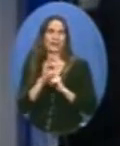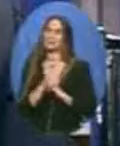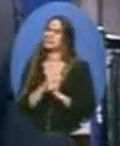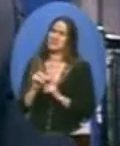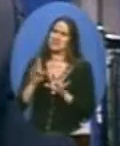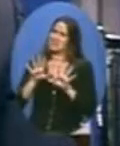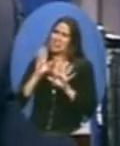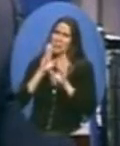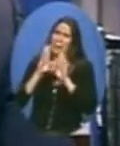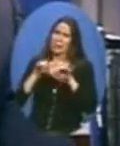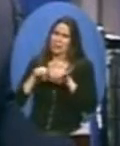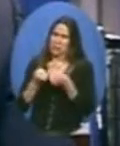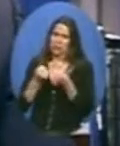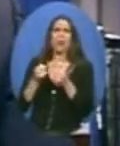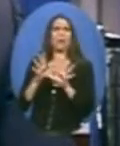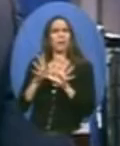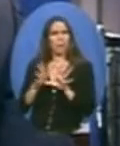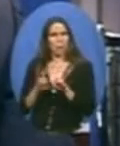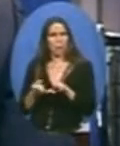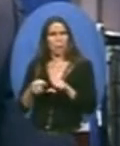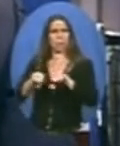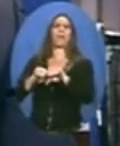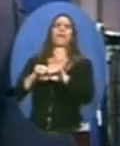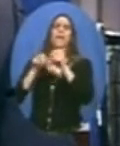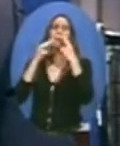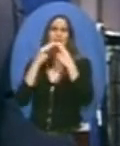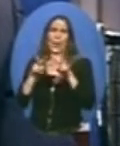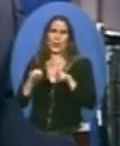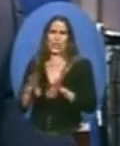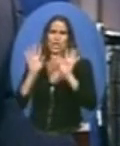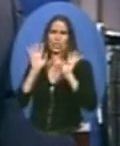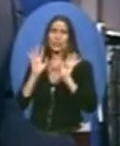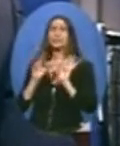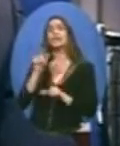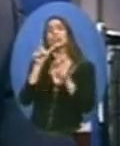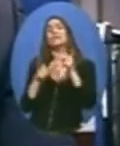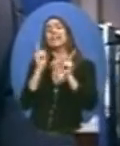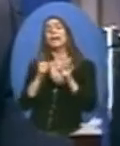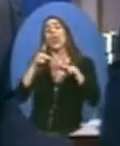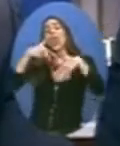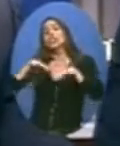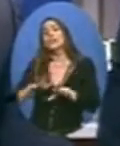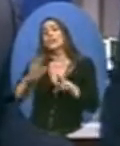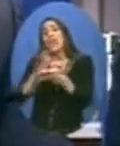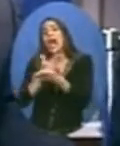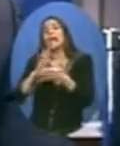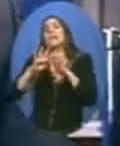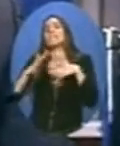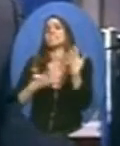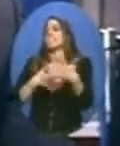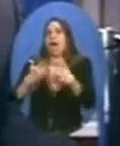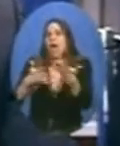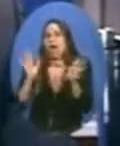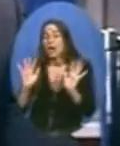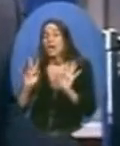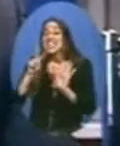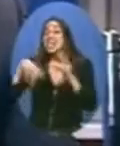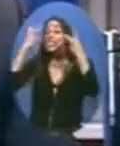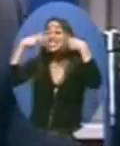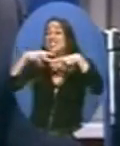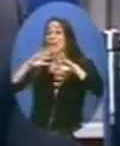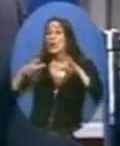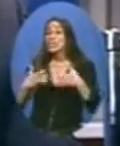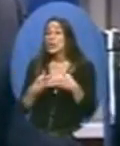המשבר הזה יגיע לפתרון. יצטרכו הצדדים לשבת ולהחליט מה עושים, מכיוון שיש הסכם קואליציוני שלפיו